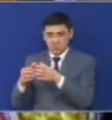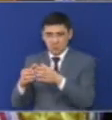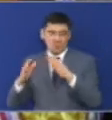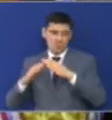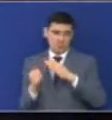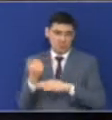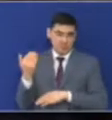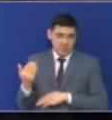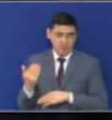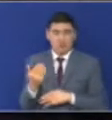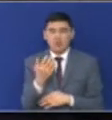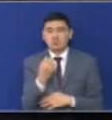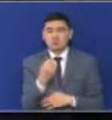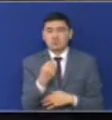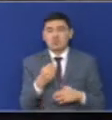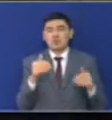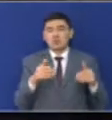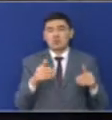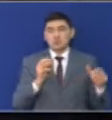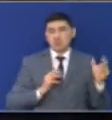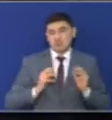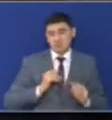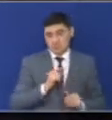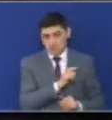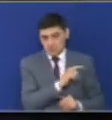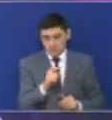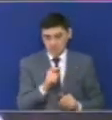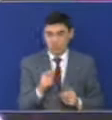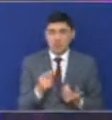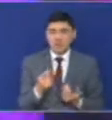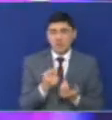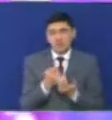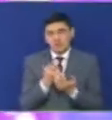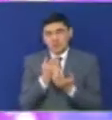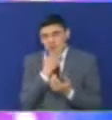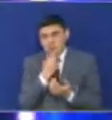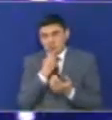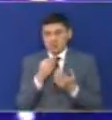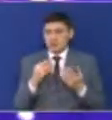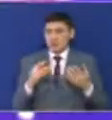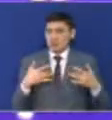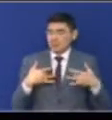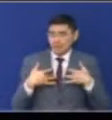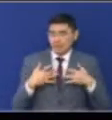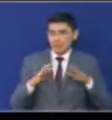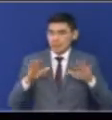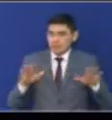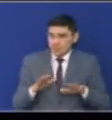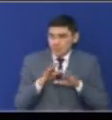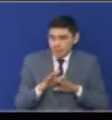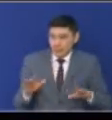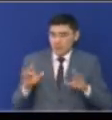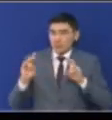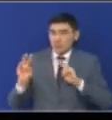а также студенты городских колледжей представили вниманию приглашенных гостей красочную концертную программу с исполнением